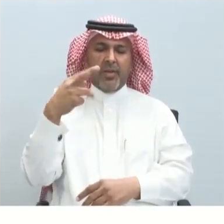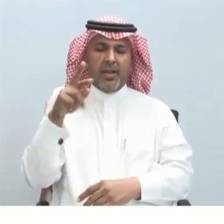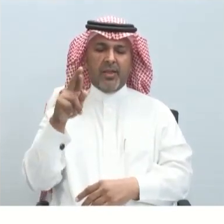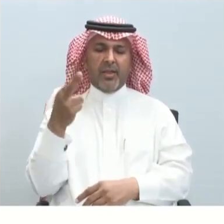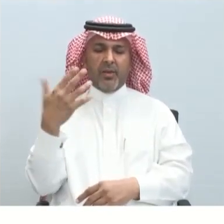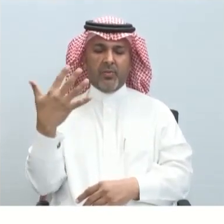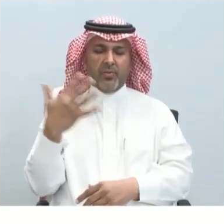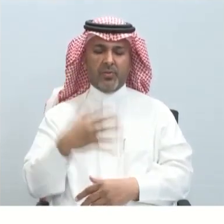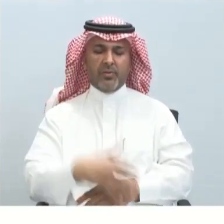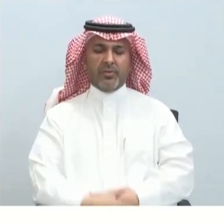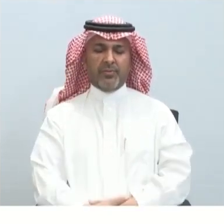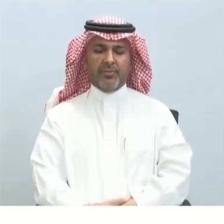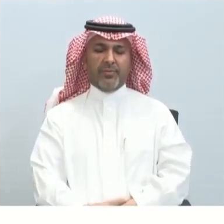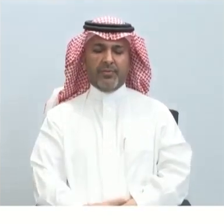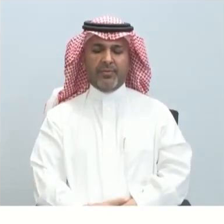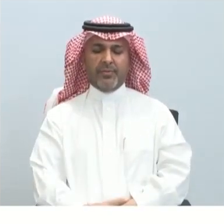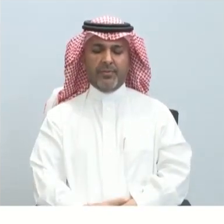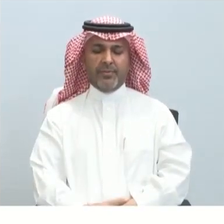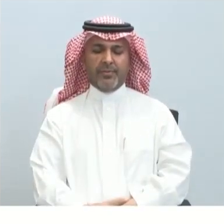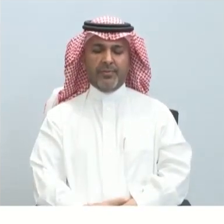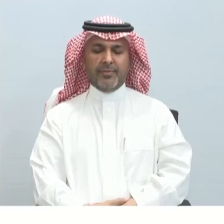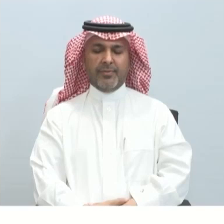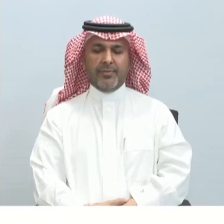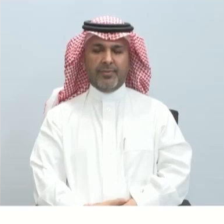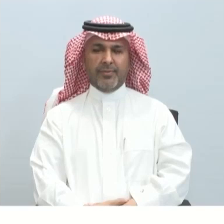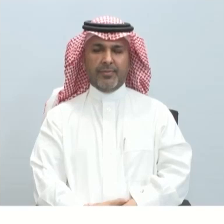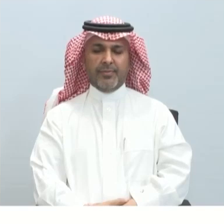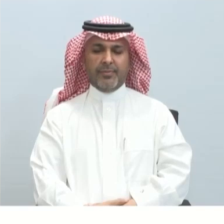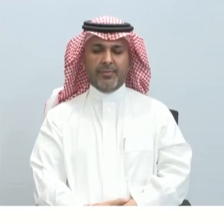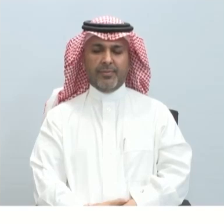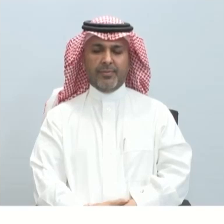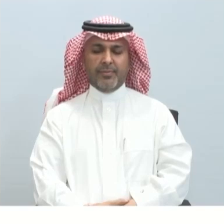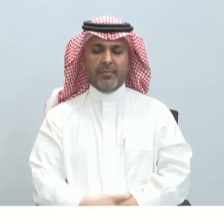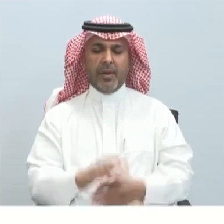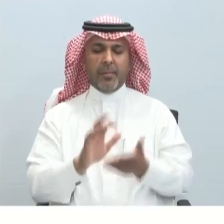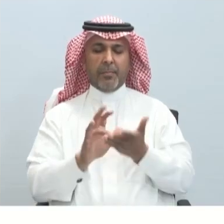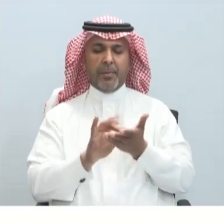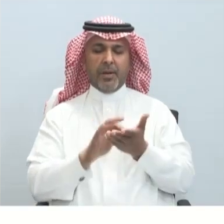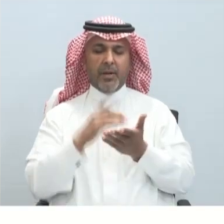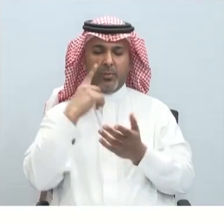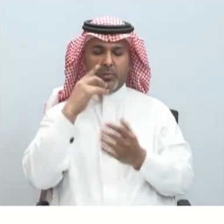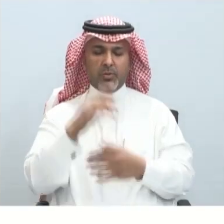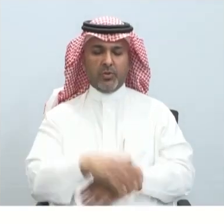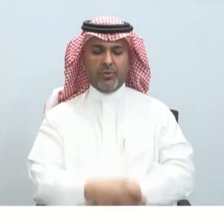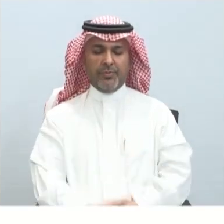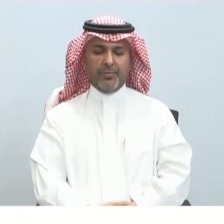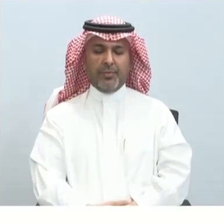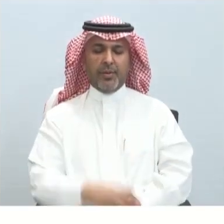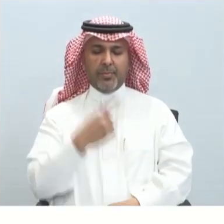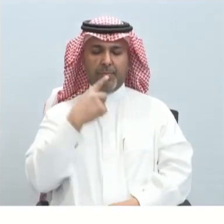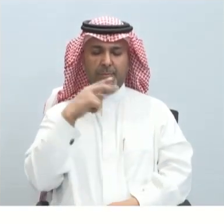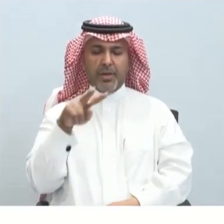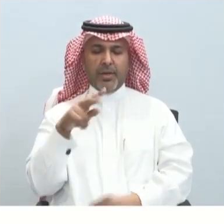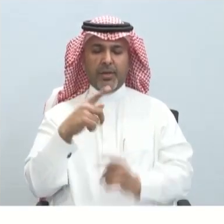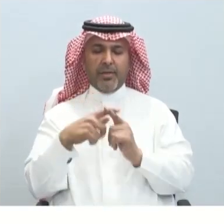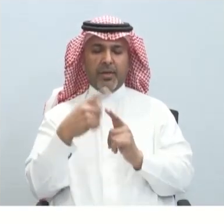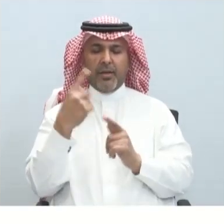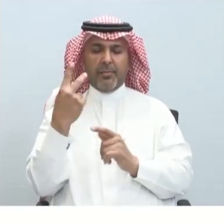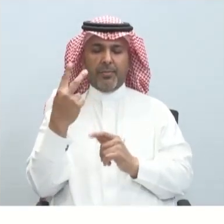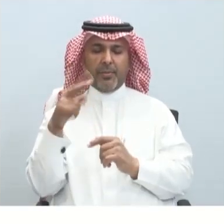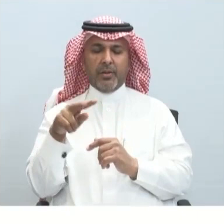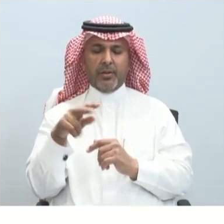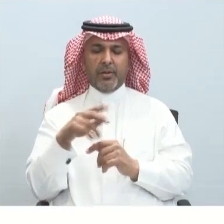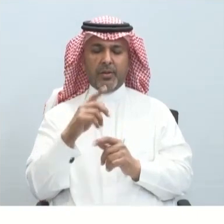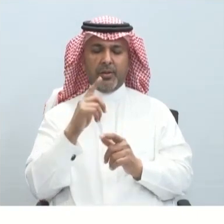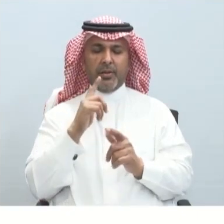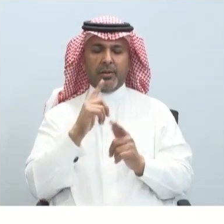عباره عن 37 ونصف درجه احسبها بالاله الحاسبه يلا ميه ضرب 200